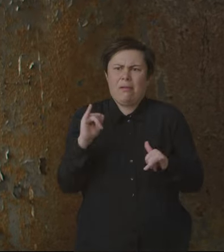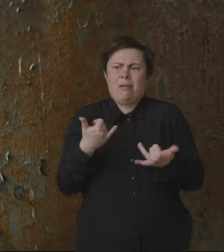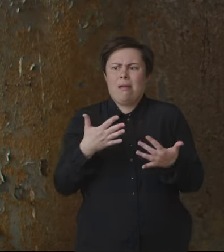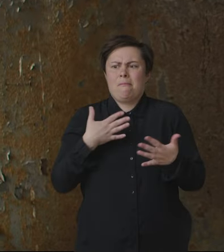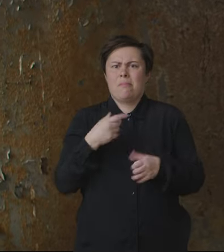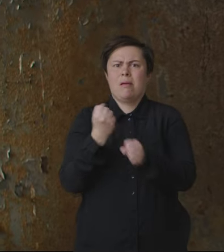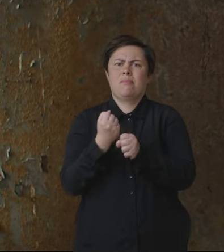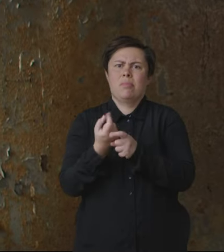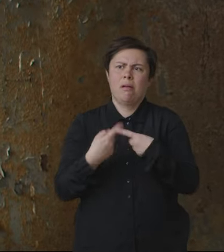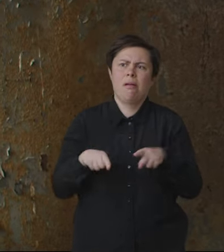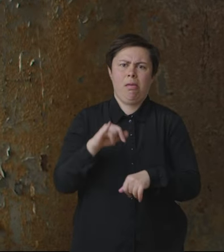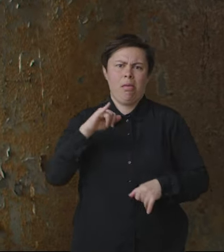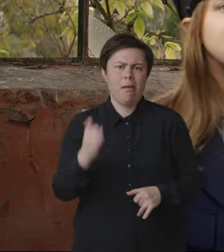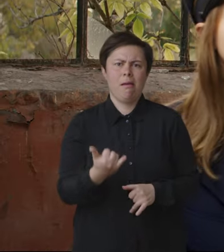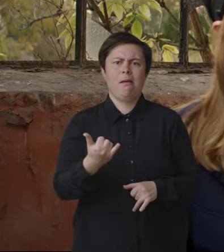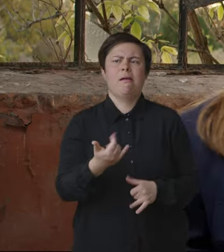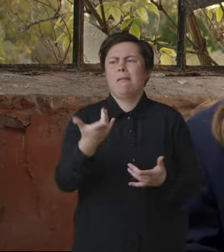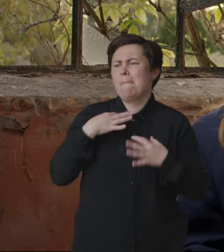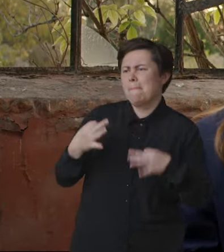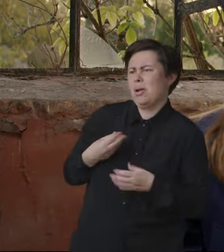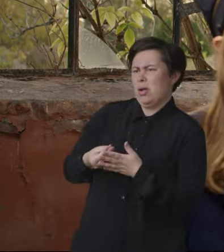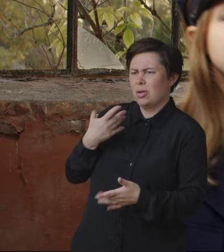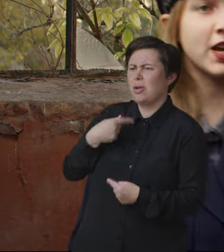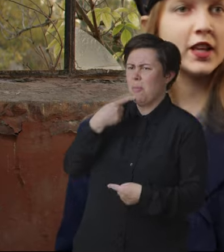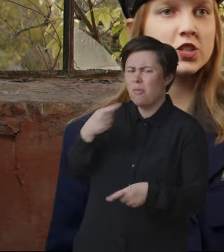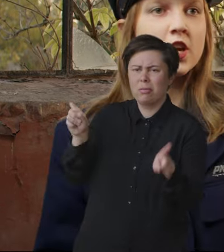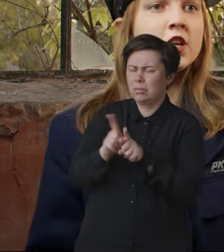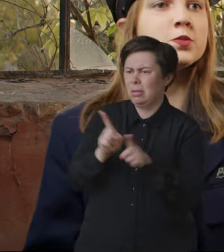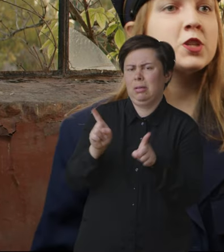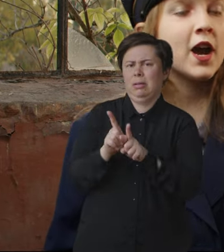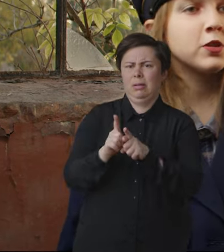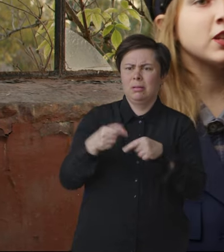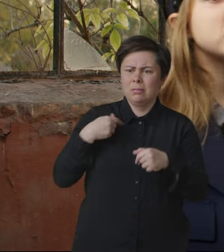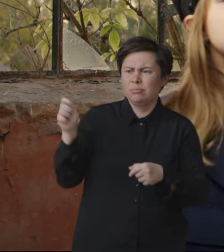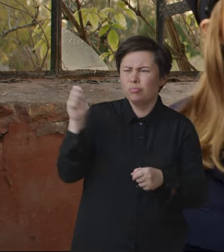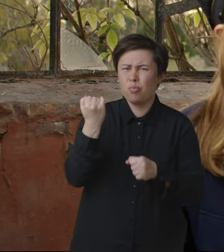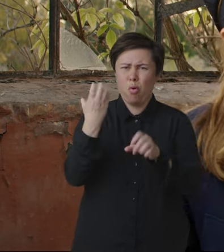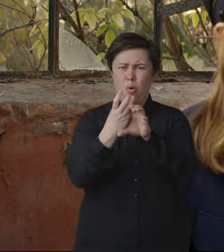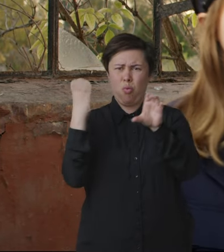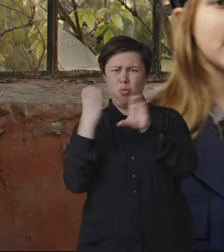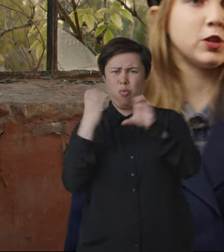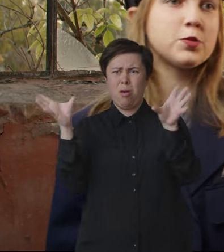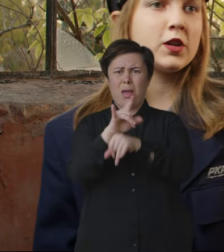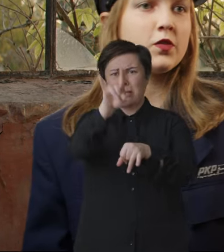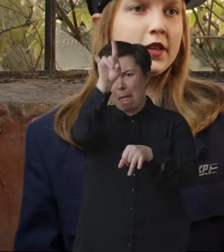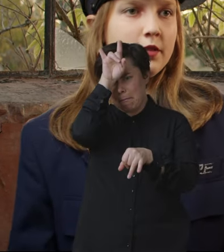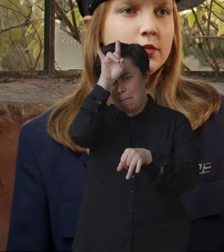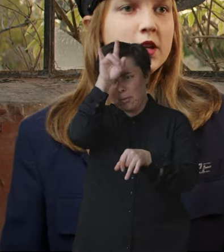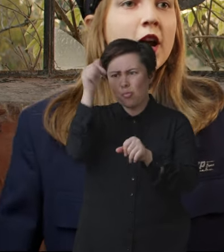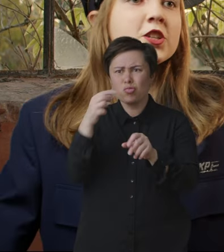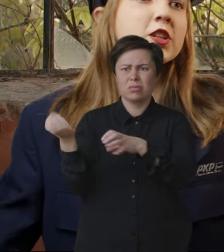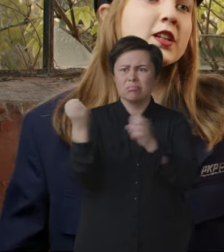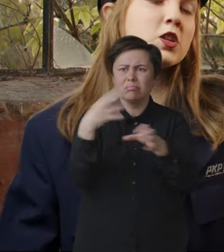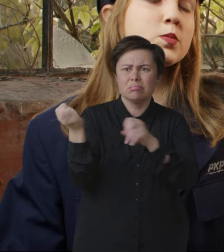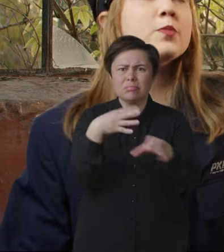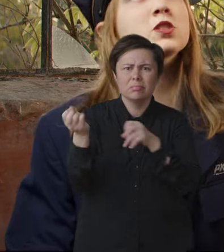Ja nie wiem, jak ja się z tym wszystkim obrobię. Pani droga, powiem pani, że ja też. Przyjechały do nas 3 wagony z bykami do przeładowania.